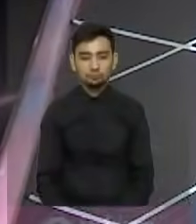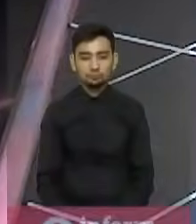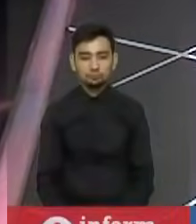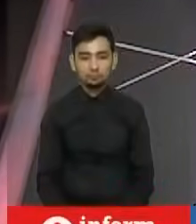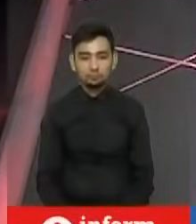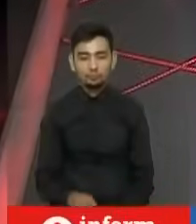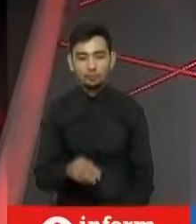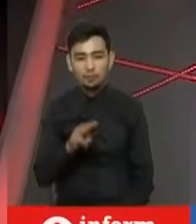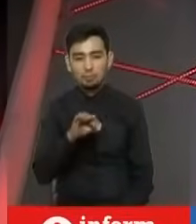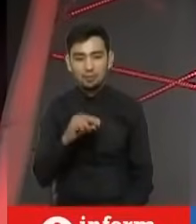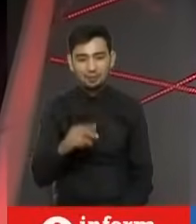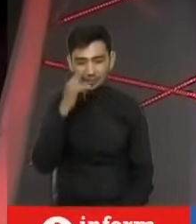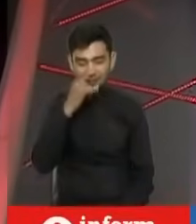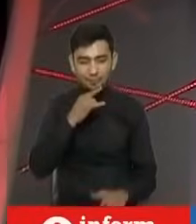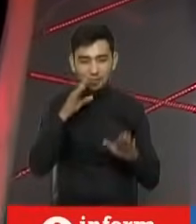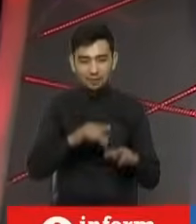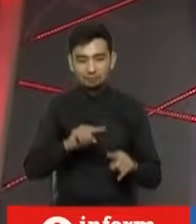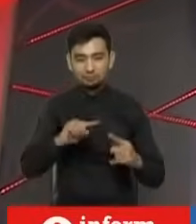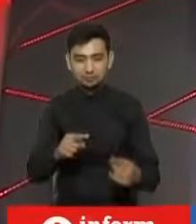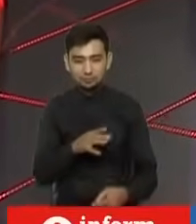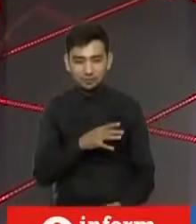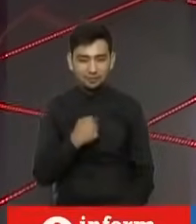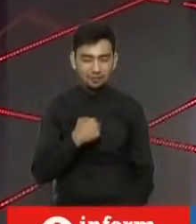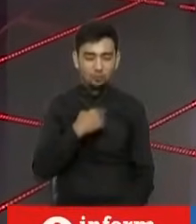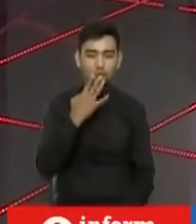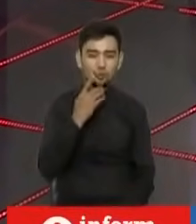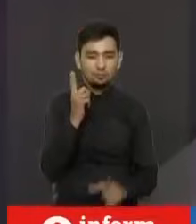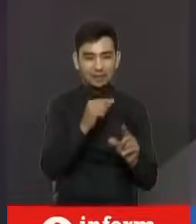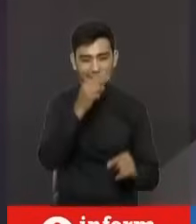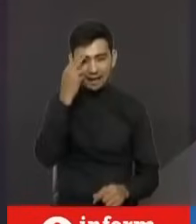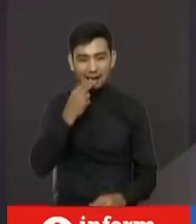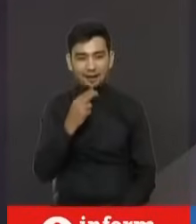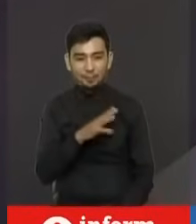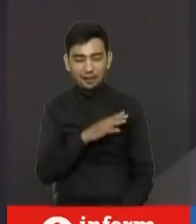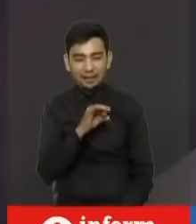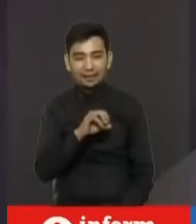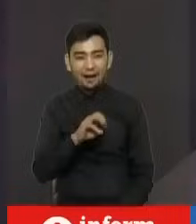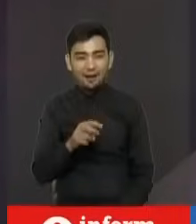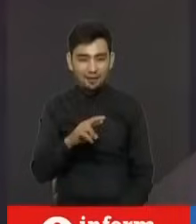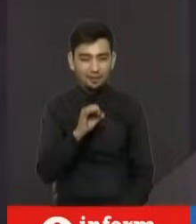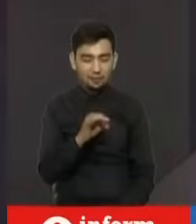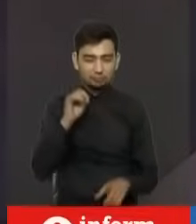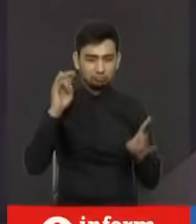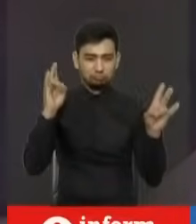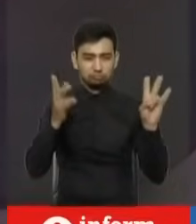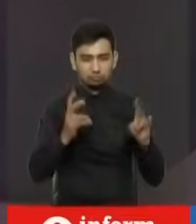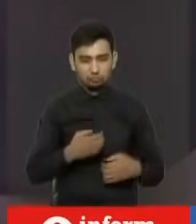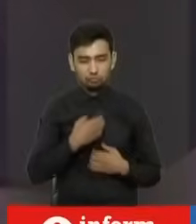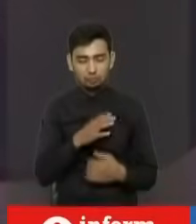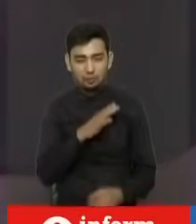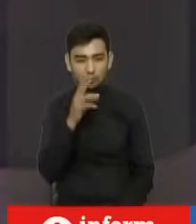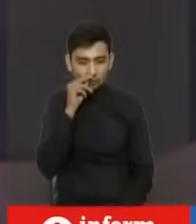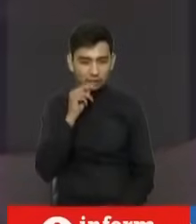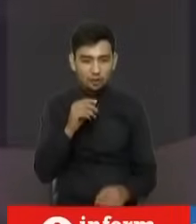В МИД Казахстана подтвердили задержание нашего туриста в Италии. Этот случай наделал много шума. Ведь мужчина